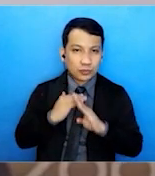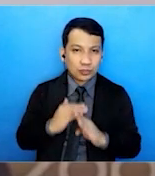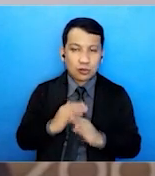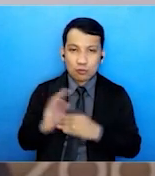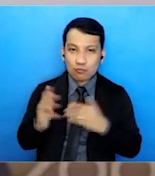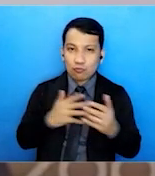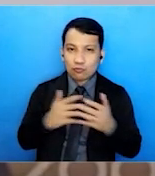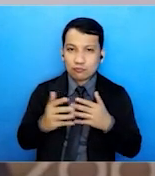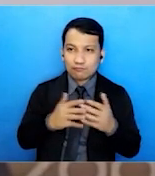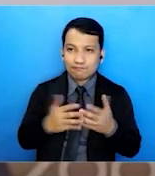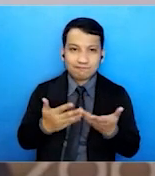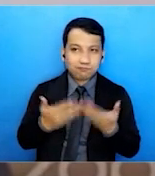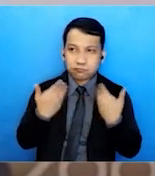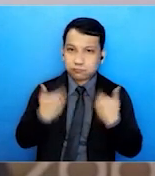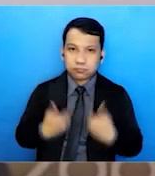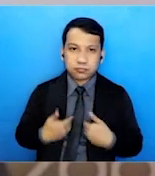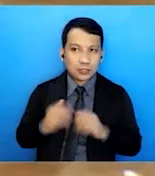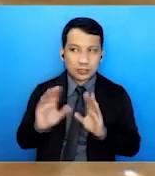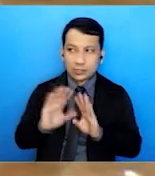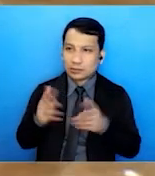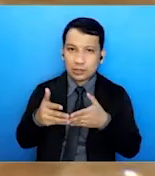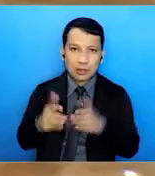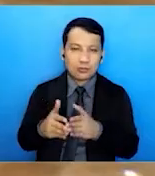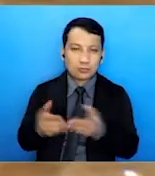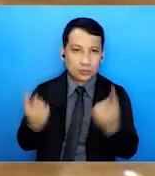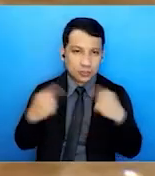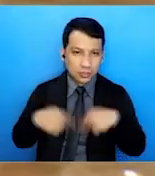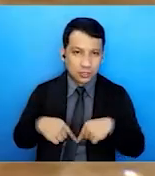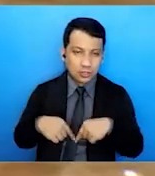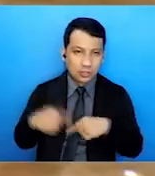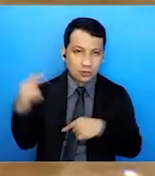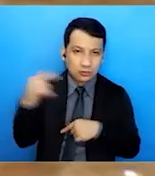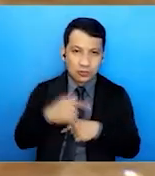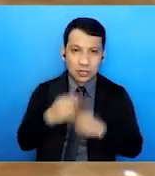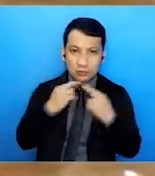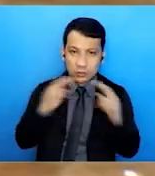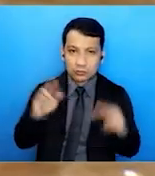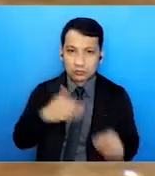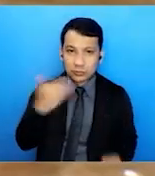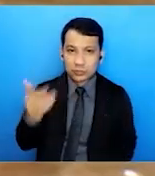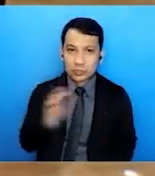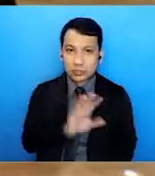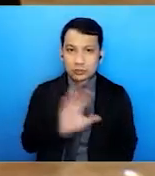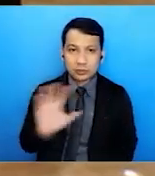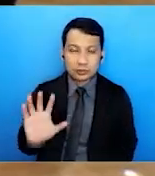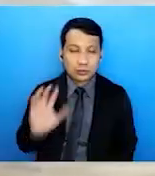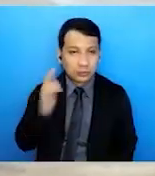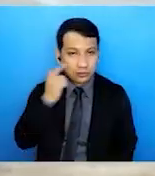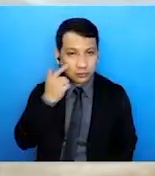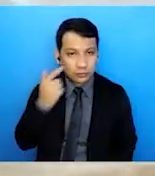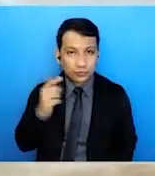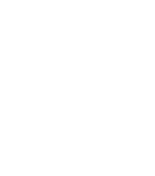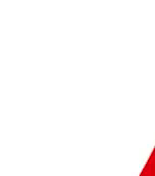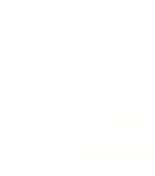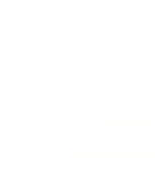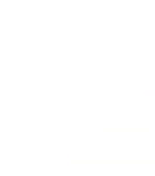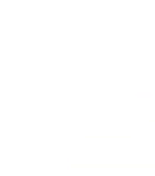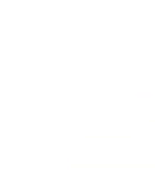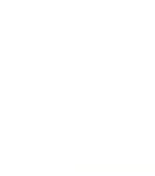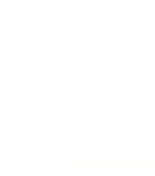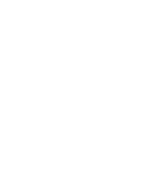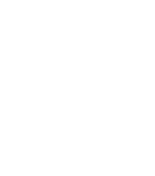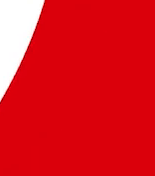Kahit humanitarian, hindi po natin pinapayagan. Nagbabalita mula sa Frontline, Greg Gregorio, News 5.